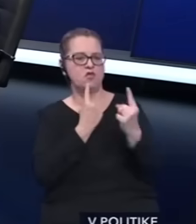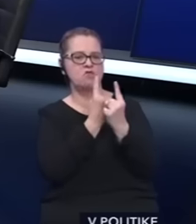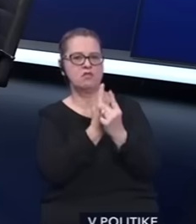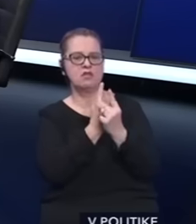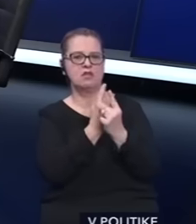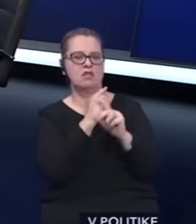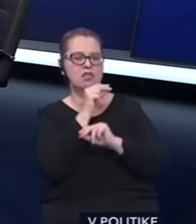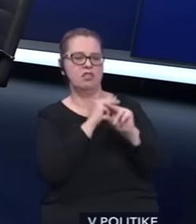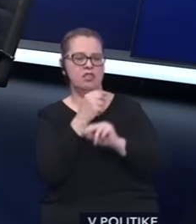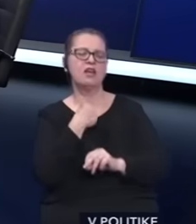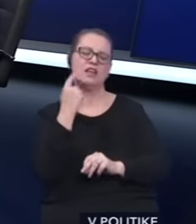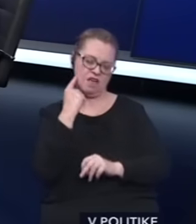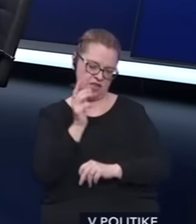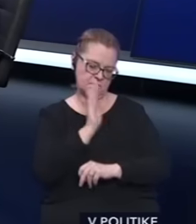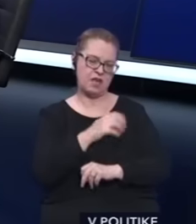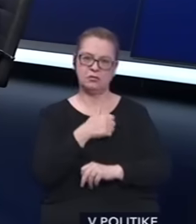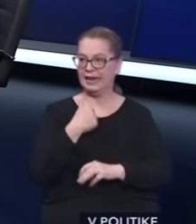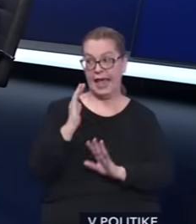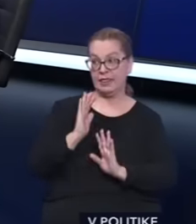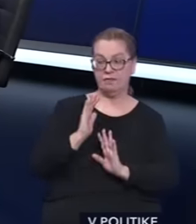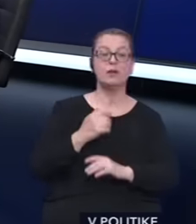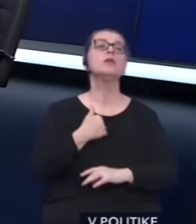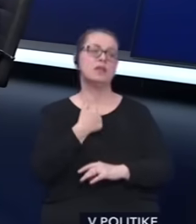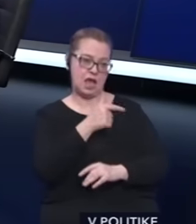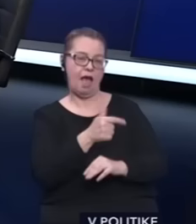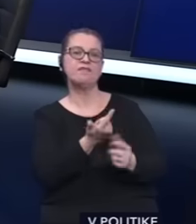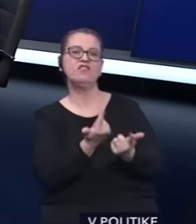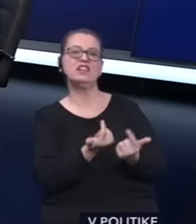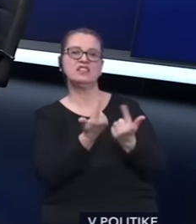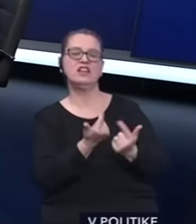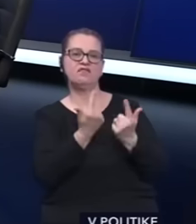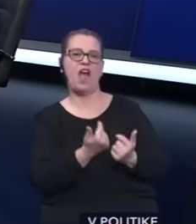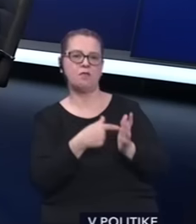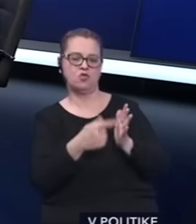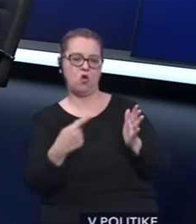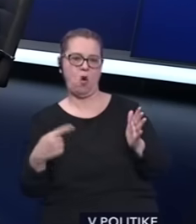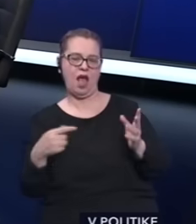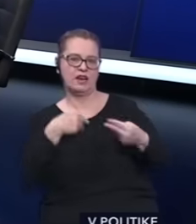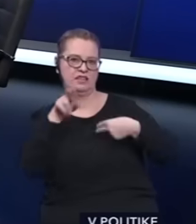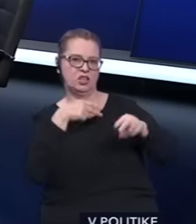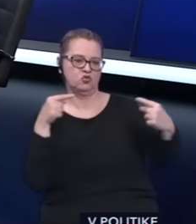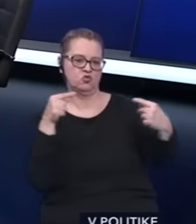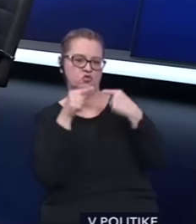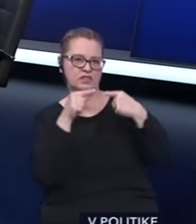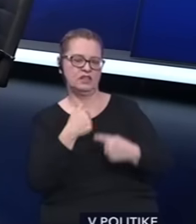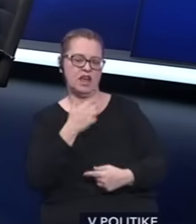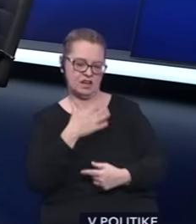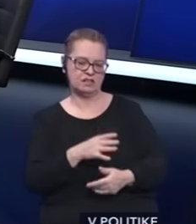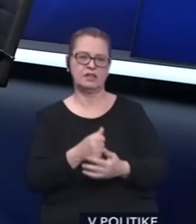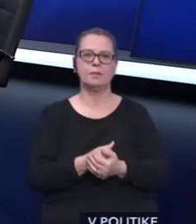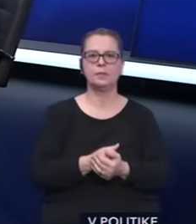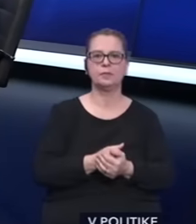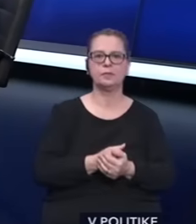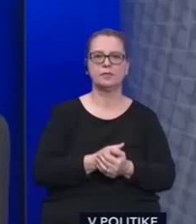že či má strach. Ja viem, že má strach a vyzývam ho do diskusie. Chcem určite pokračovať tom. My nemáme krvavé